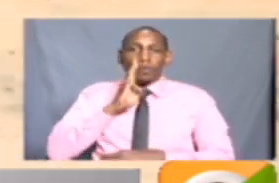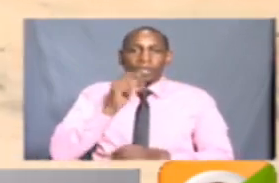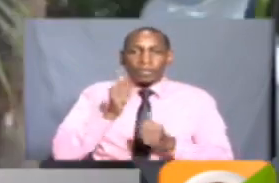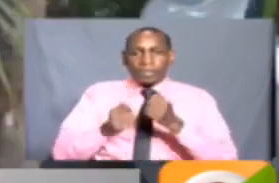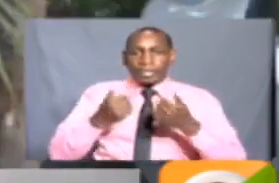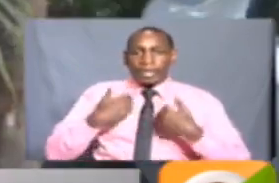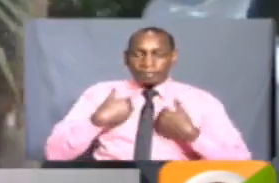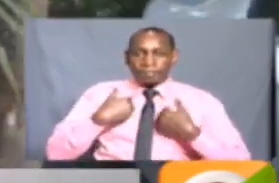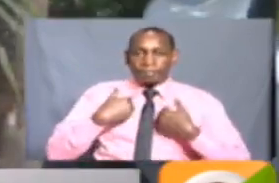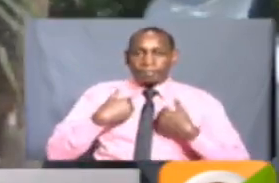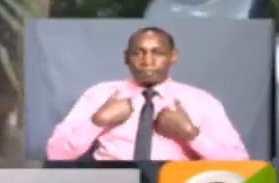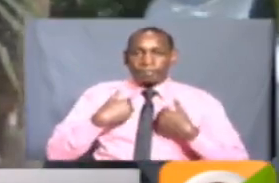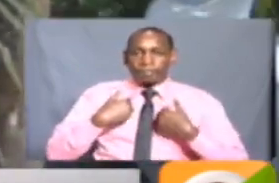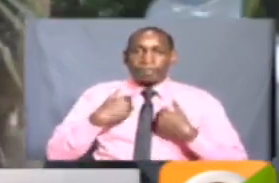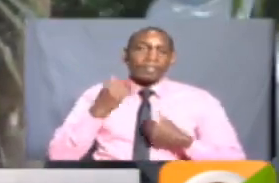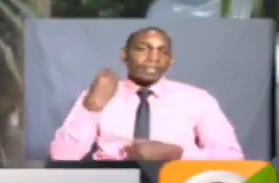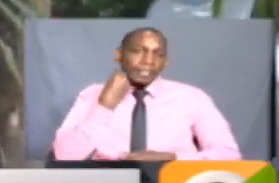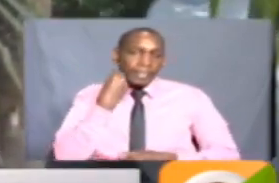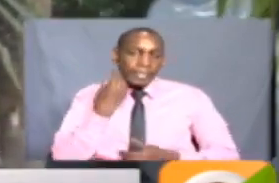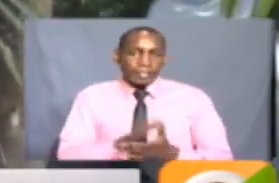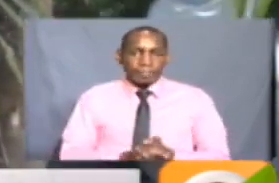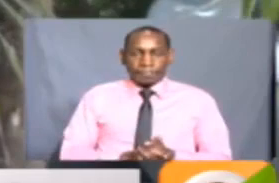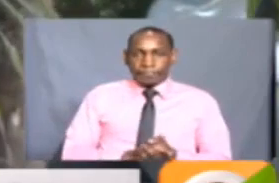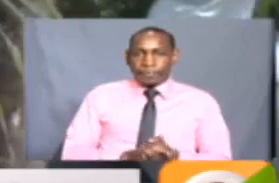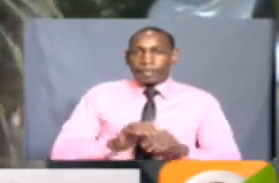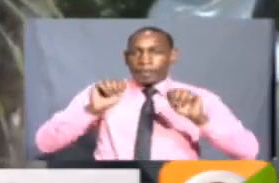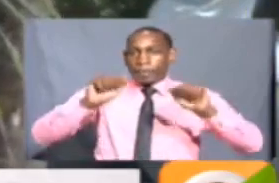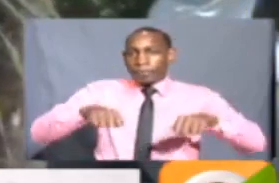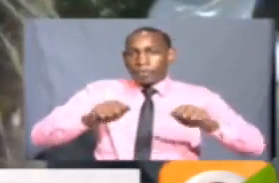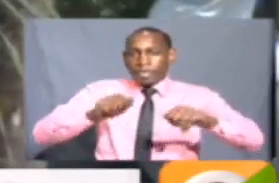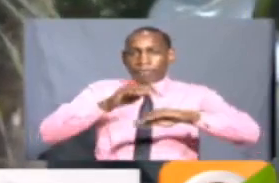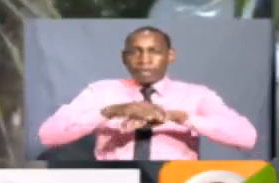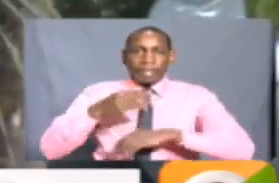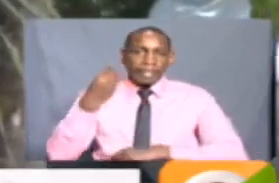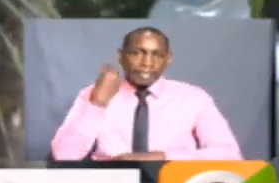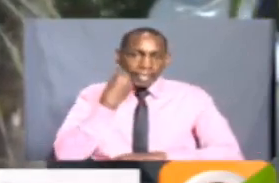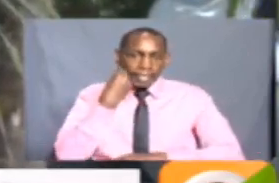chumvi. Magonjwa itakuwa zazina itakuwa mingia. Mimba